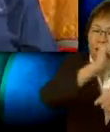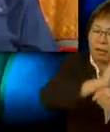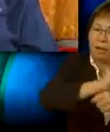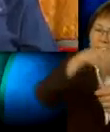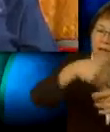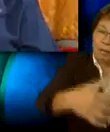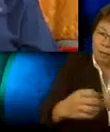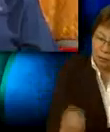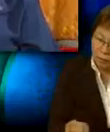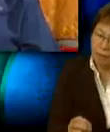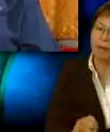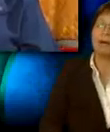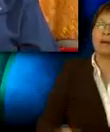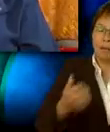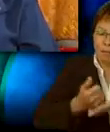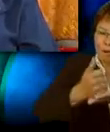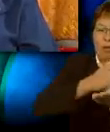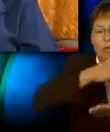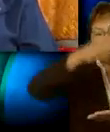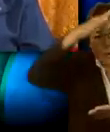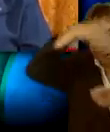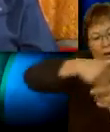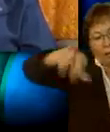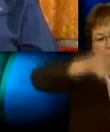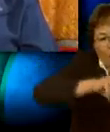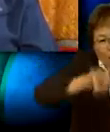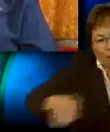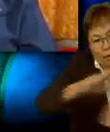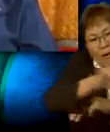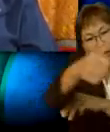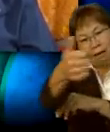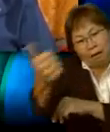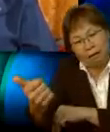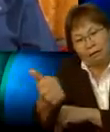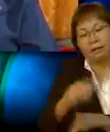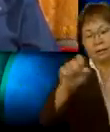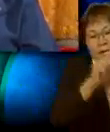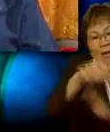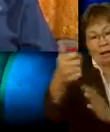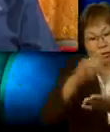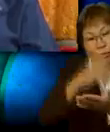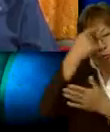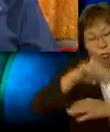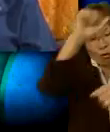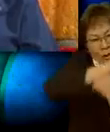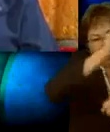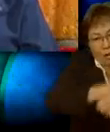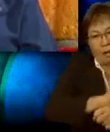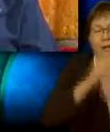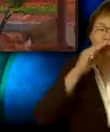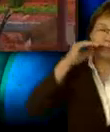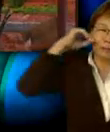bertugas di pejabat. Mereka membantu ibu bapa dalam pendaftaran pelajar dan sebagainya. Selain itu, untuk